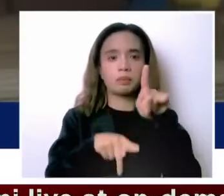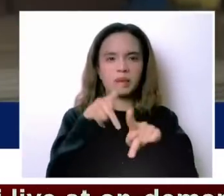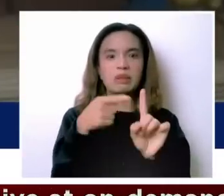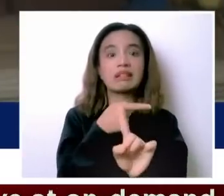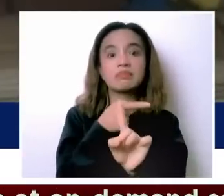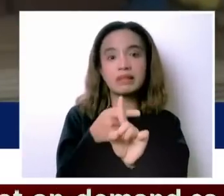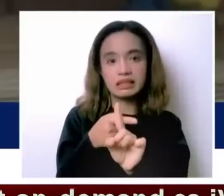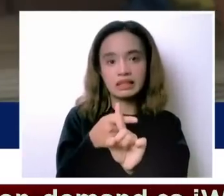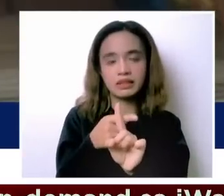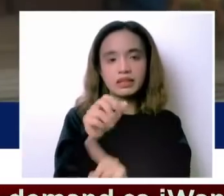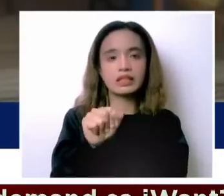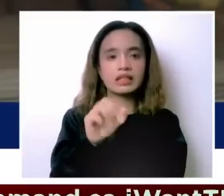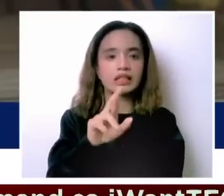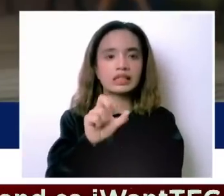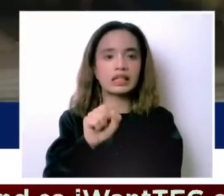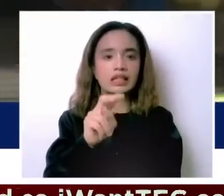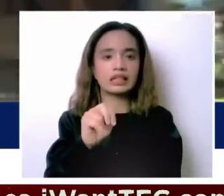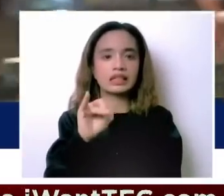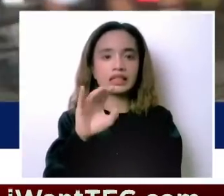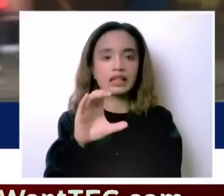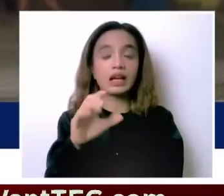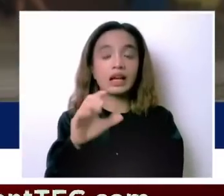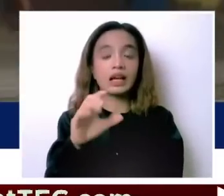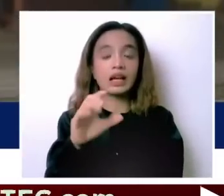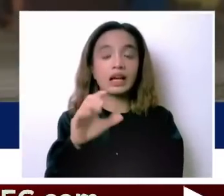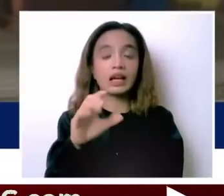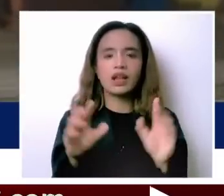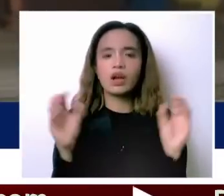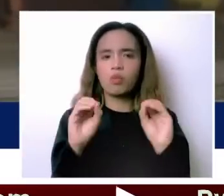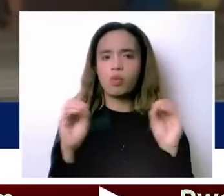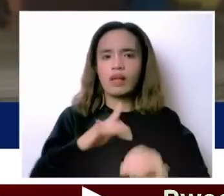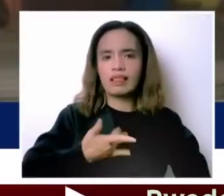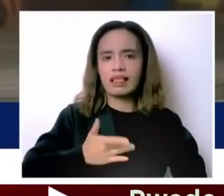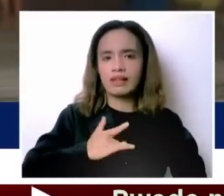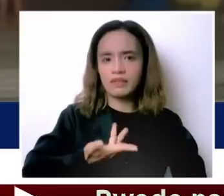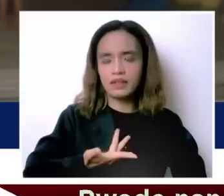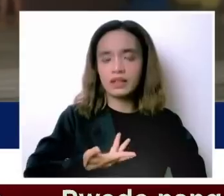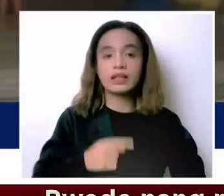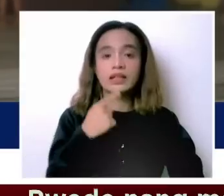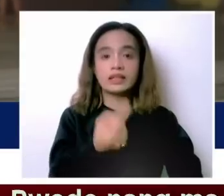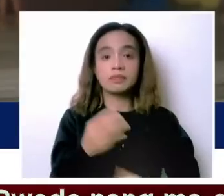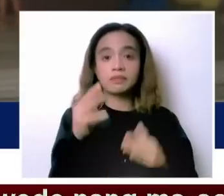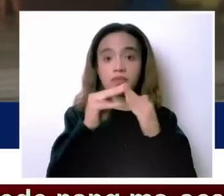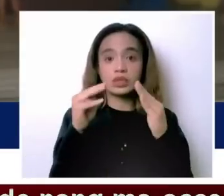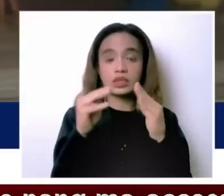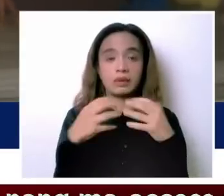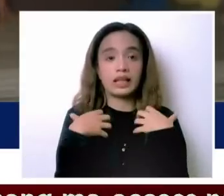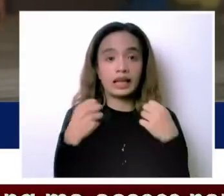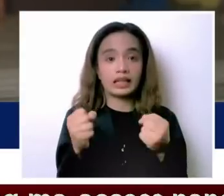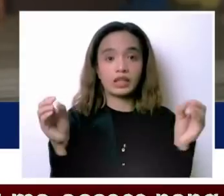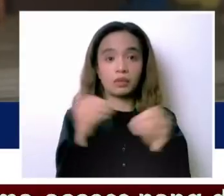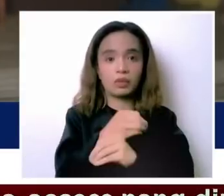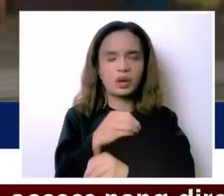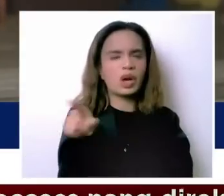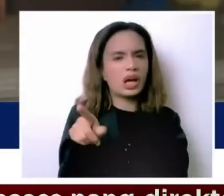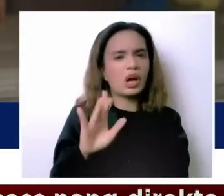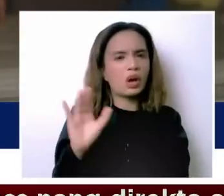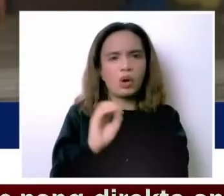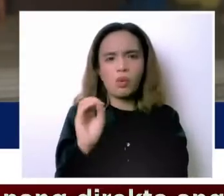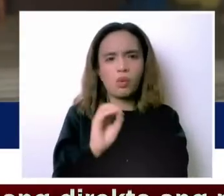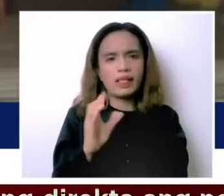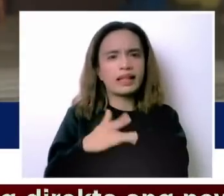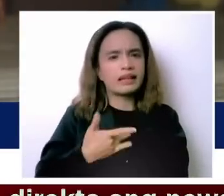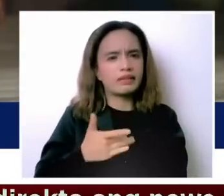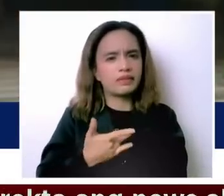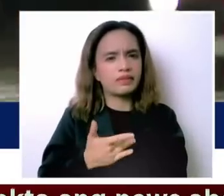dyan, pero sila ay mga asymptomatic. Ayon sa Municipal Health Office ay wala naman silang nararamdamang mga anumang